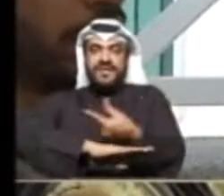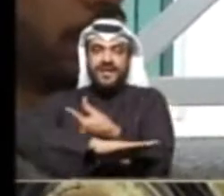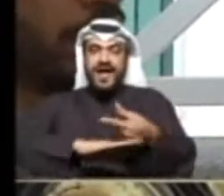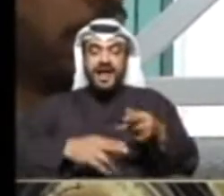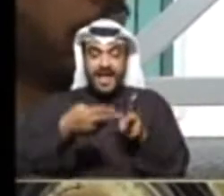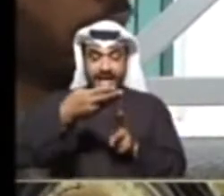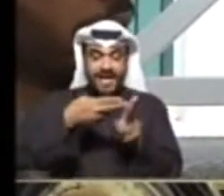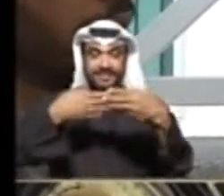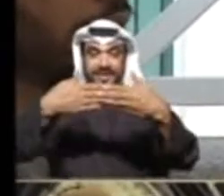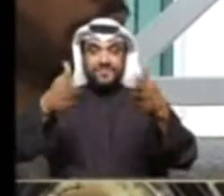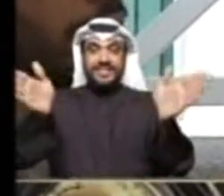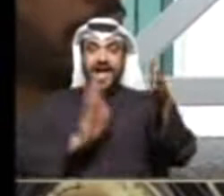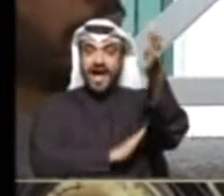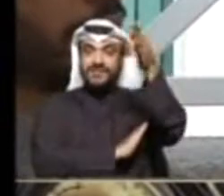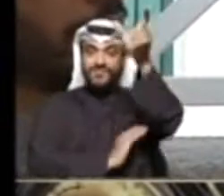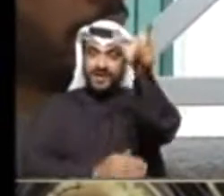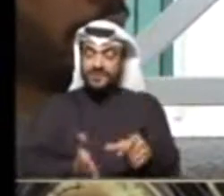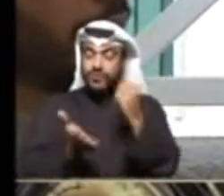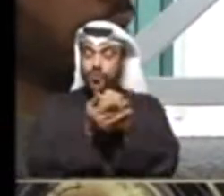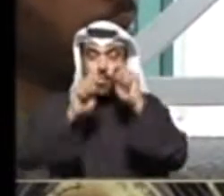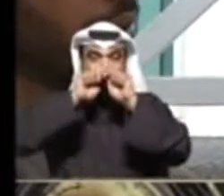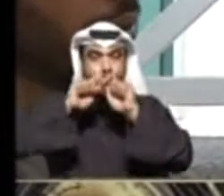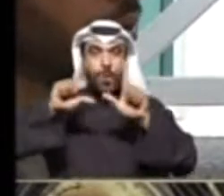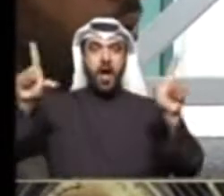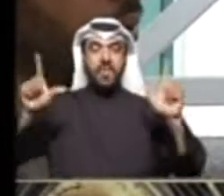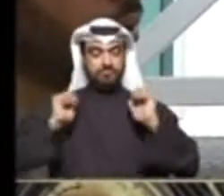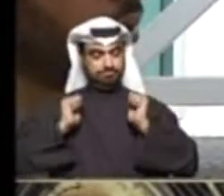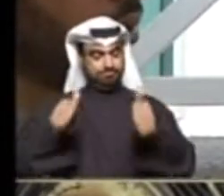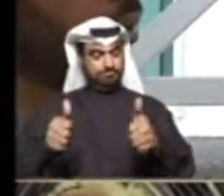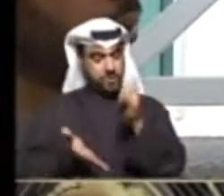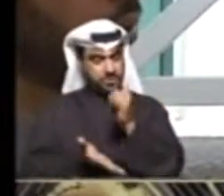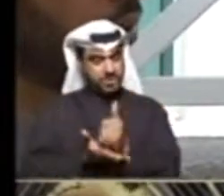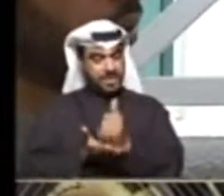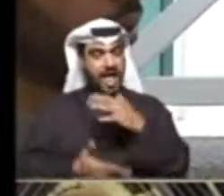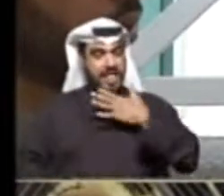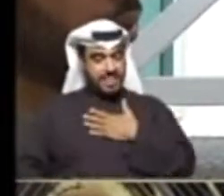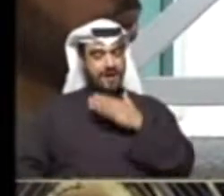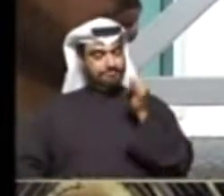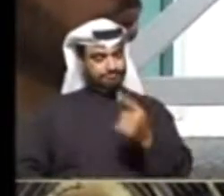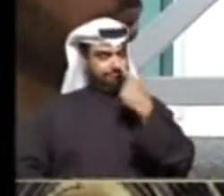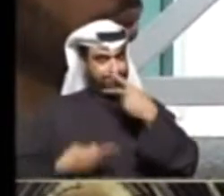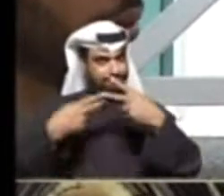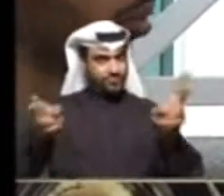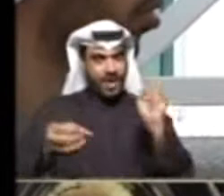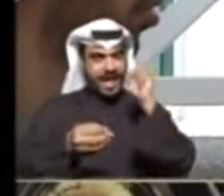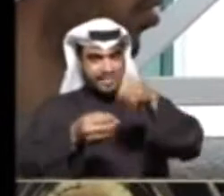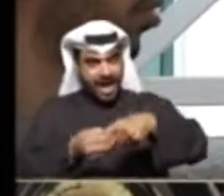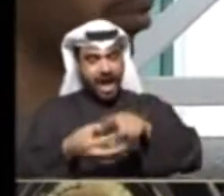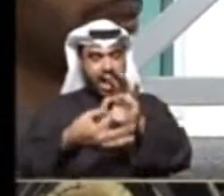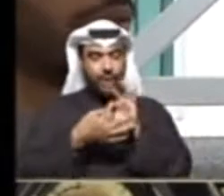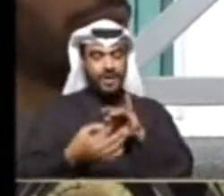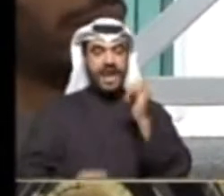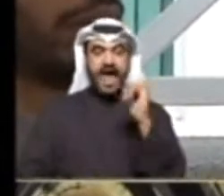وافتتاح هذه السفارة مؤشر الحقيقة أيضا على اهتمام وحرص دولة الكويت في التعاون العربي